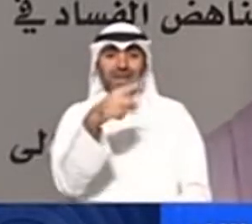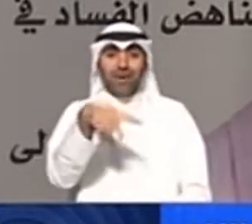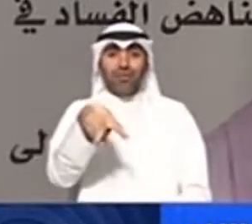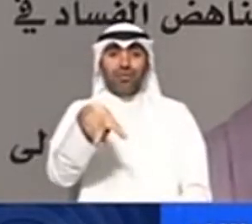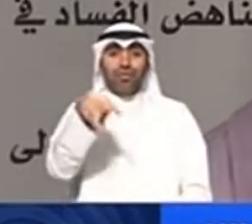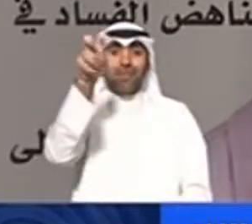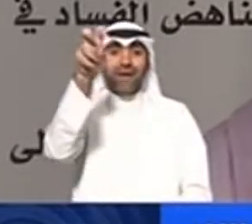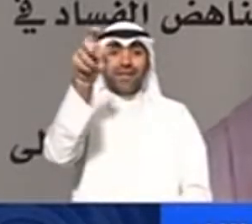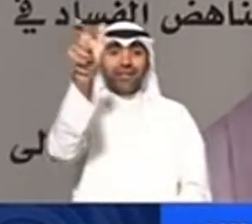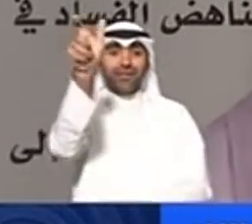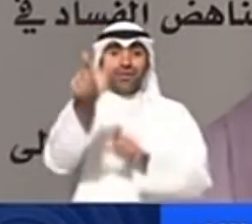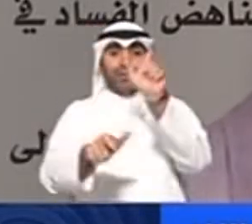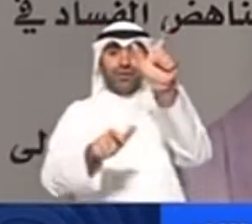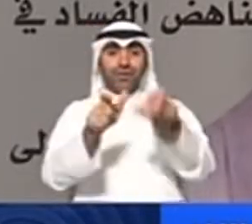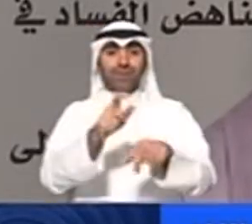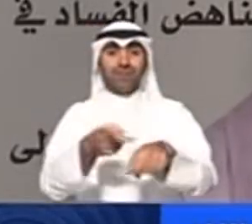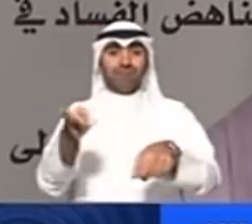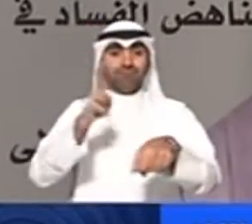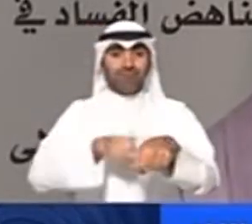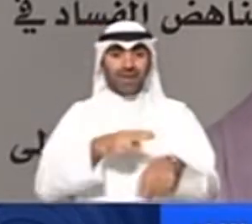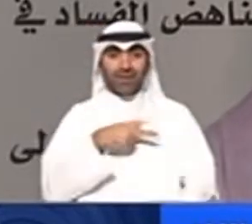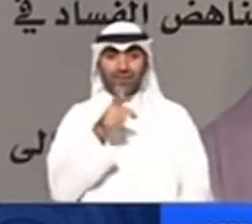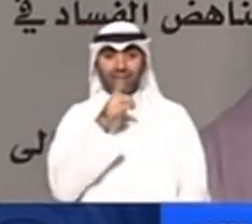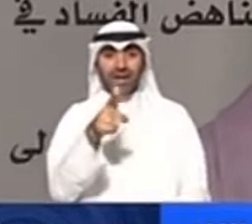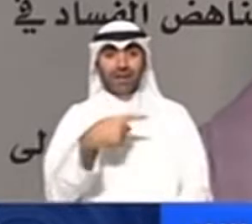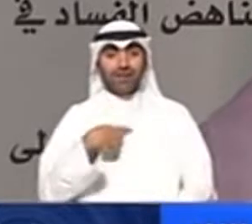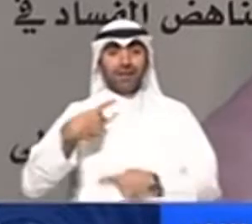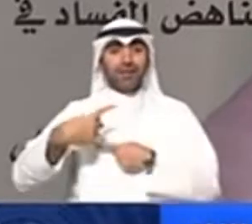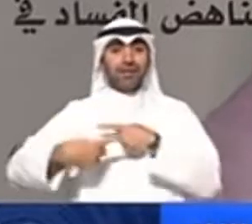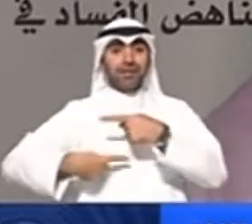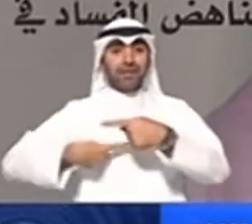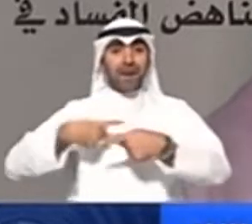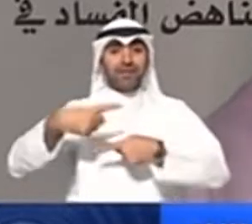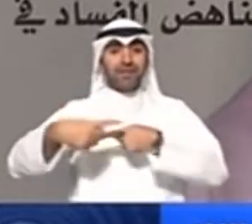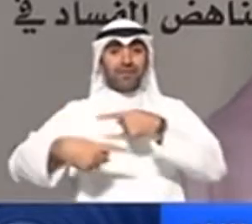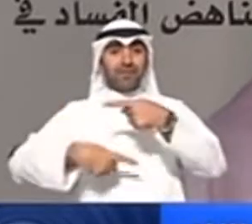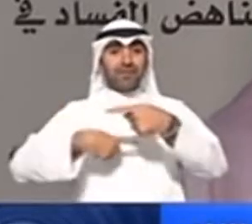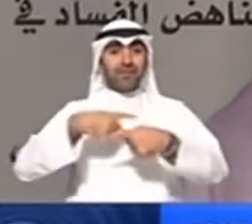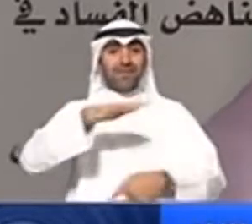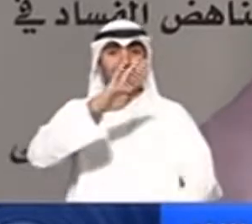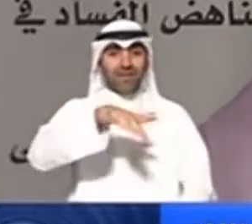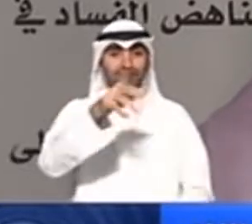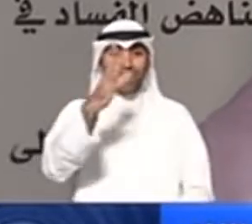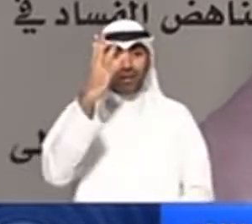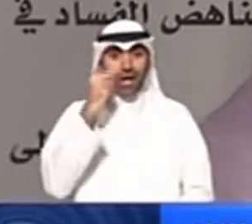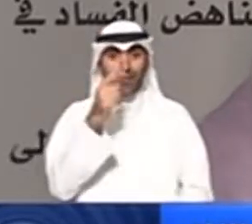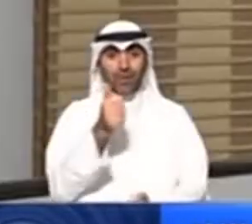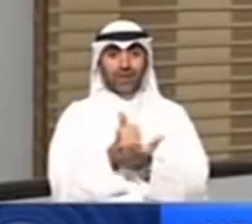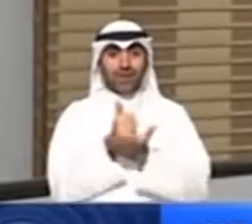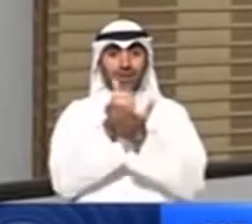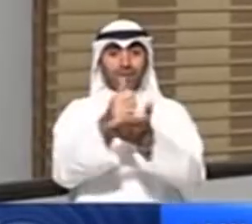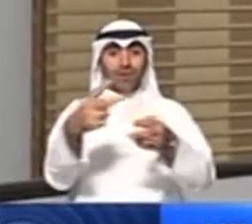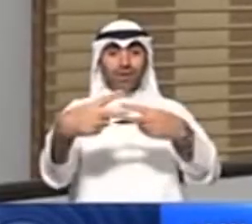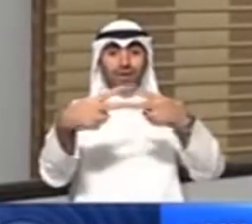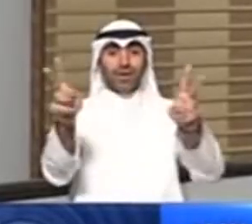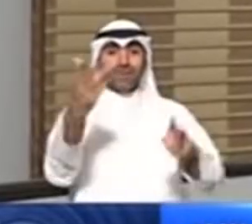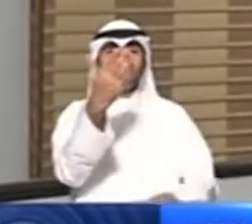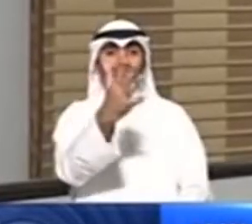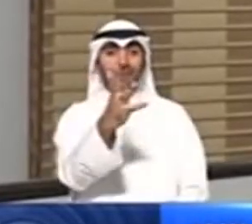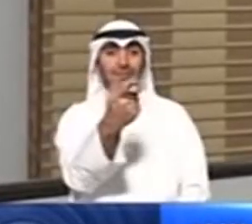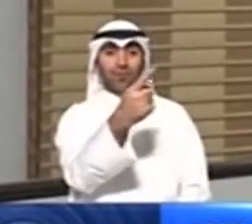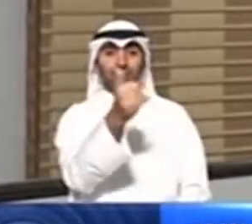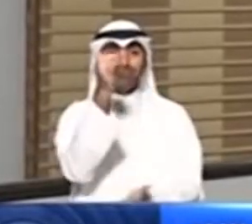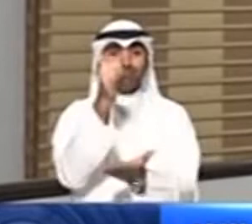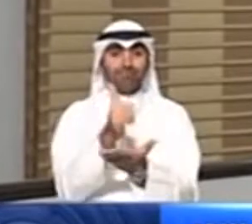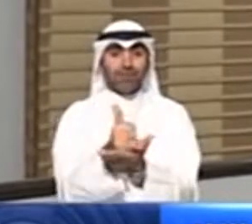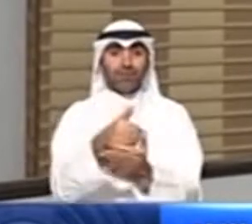ونستقبل المتطوعين، وبإذن الله راح نقدم لهم دورة تدريبية قبل الانتخابات إن شاء الله. اليوم تم حضورنا منبين